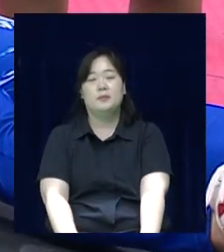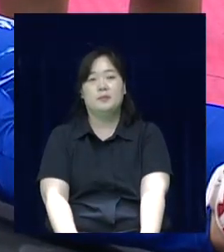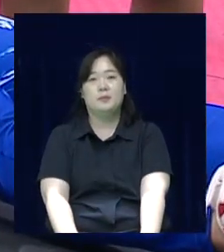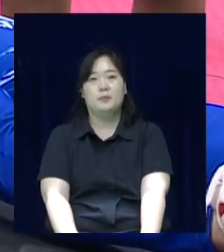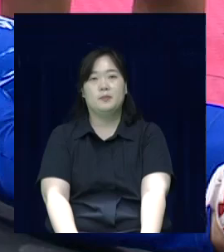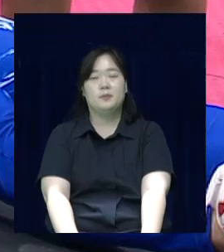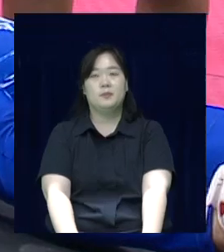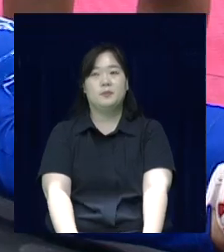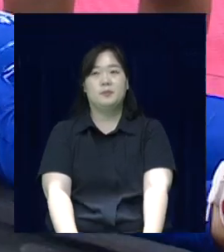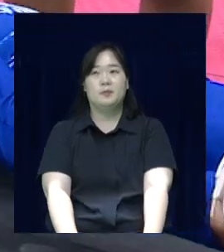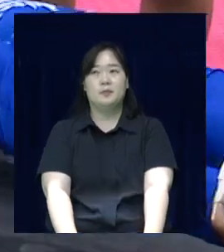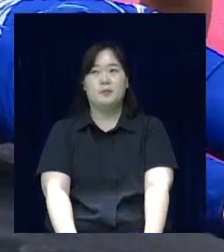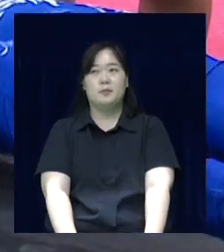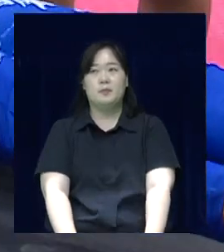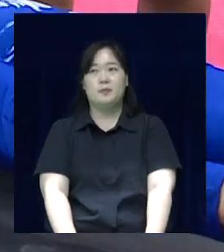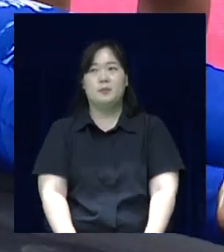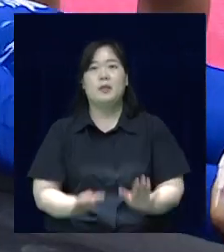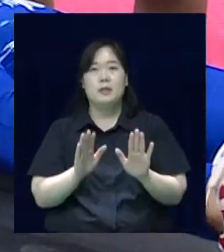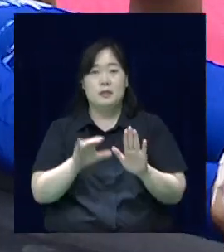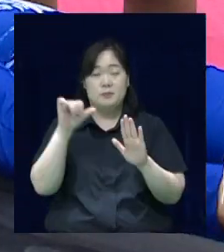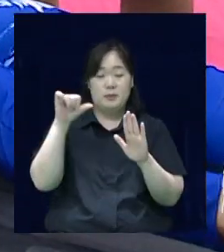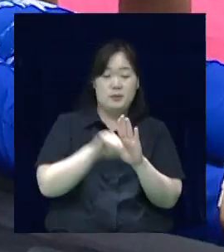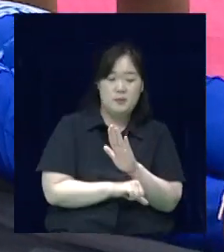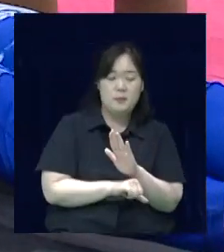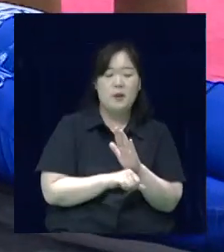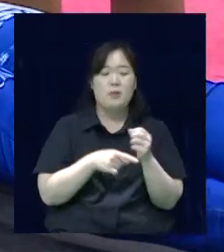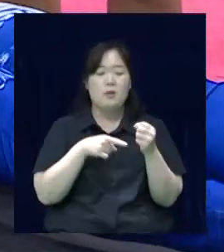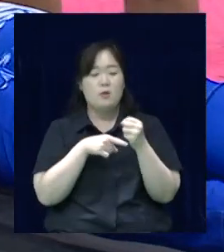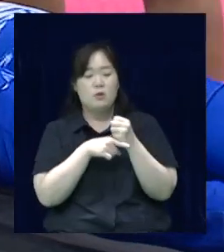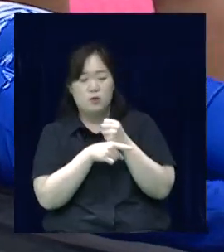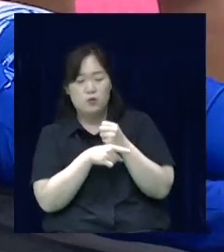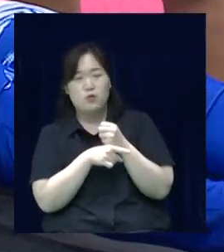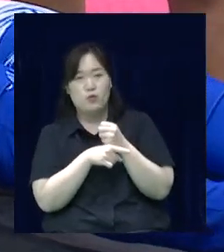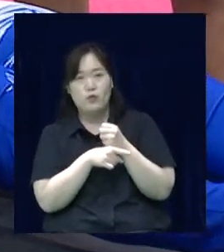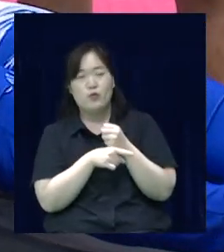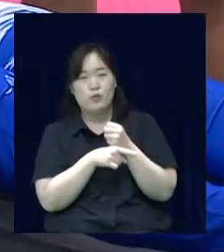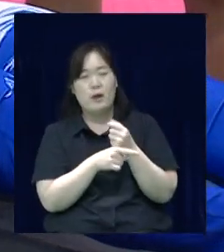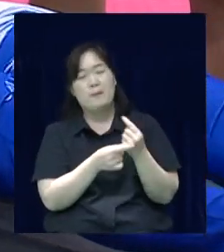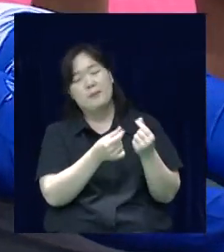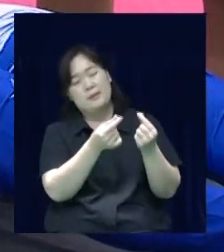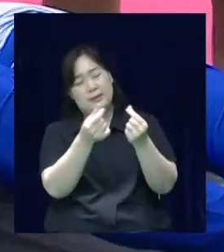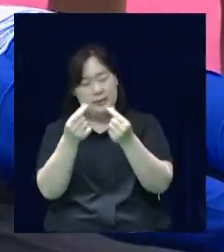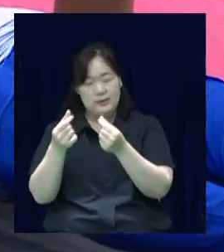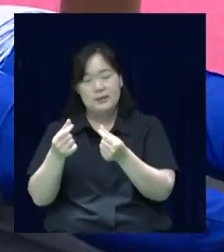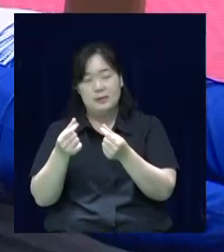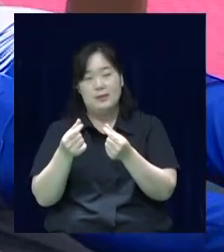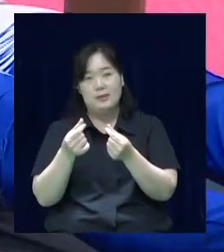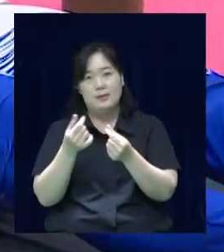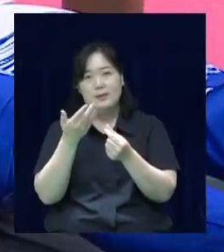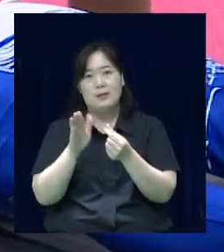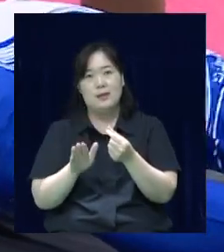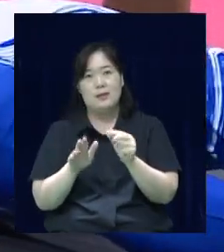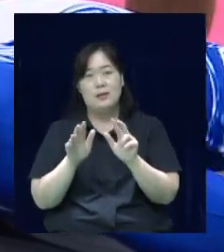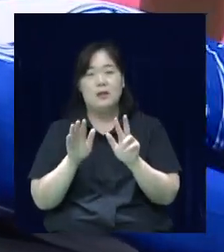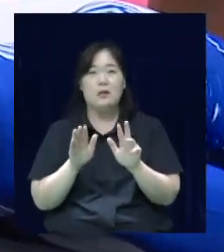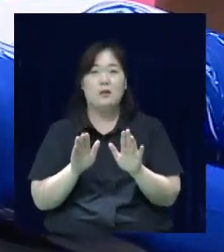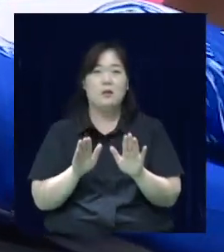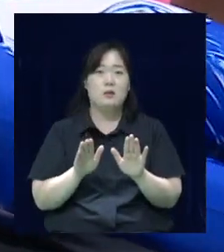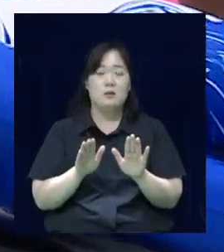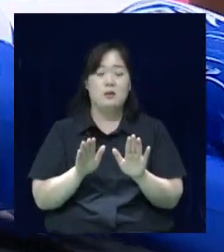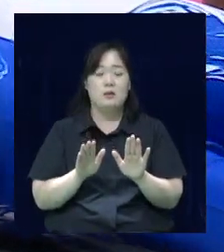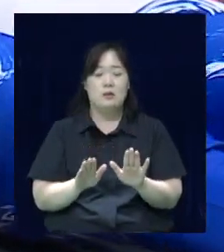예. 앞서서도 역시나 뭐 지금 실패했던 요인들 좀 비슷한 요인들로 역시 실패가 됐었던 조은호 선수였었는데요.